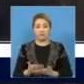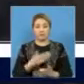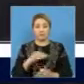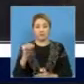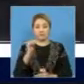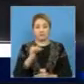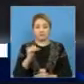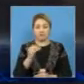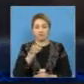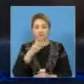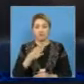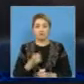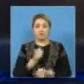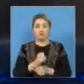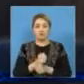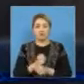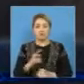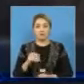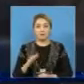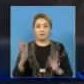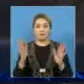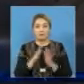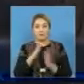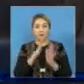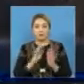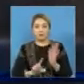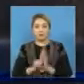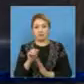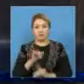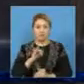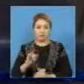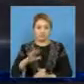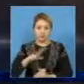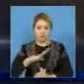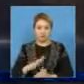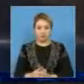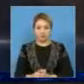февраль неплохо поработали, а вот март как бураны начались, и похуже стало, конечно.